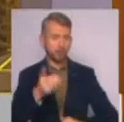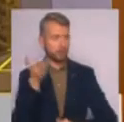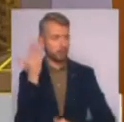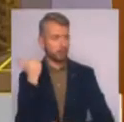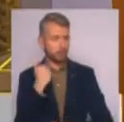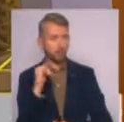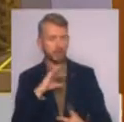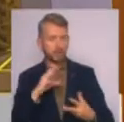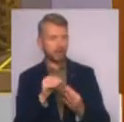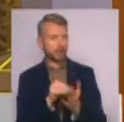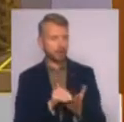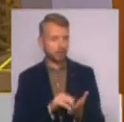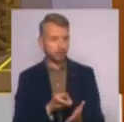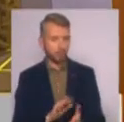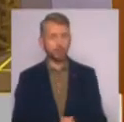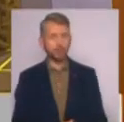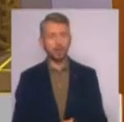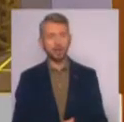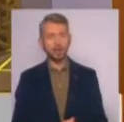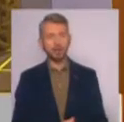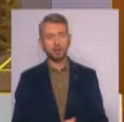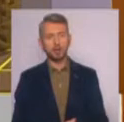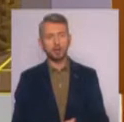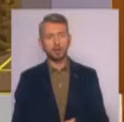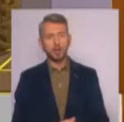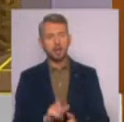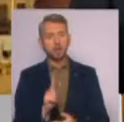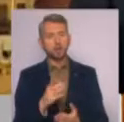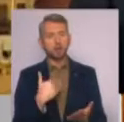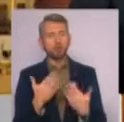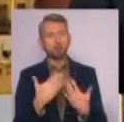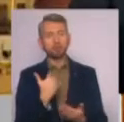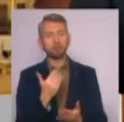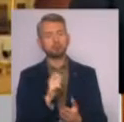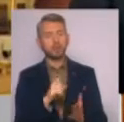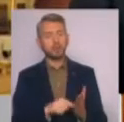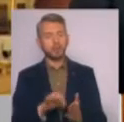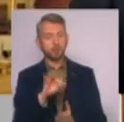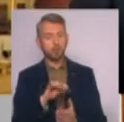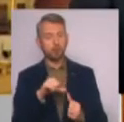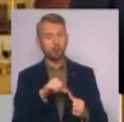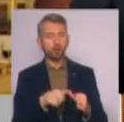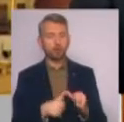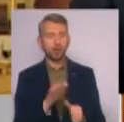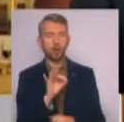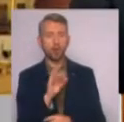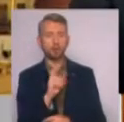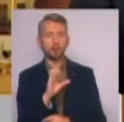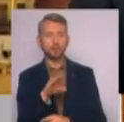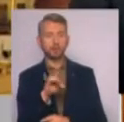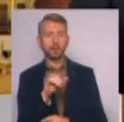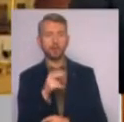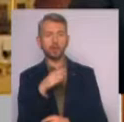і статистично. Що стосується піднятого питання відносно хронічного обструктивного захворювання